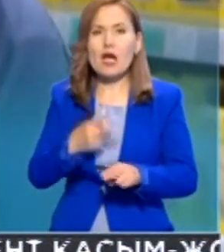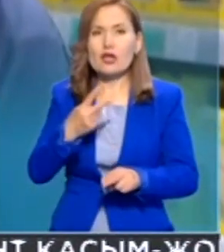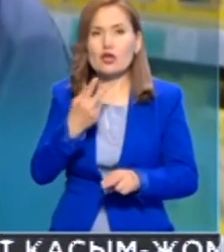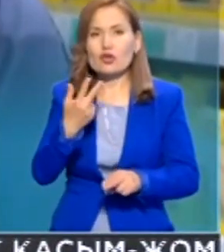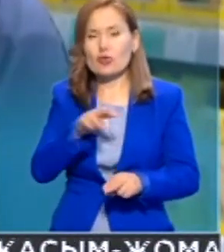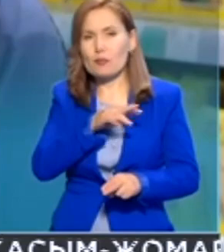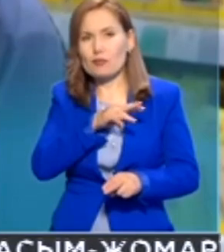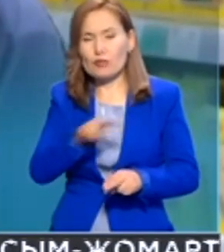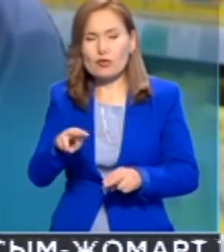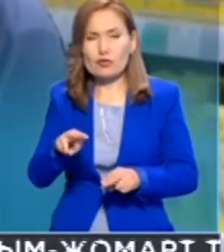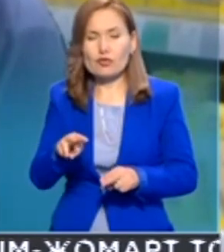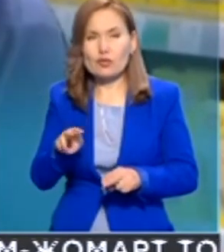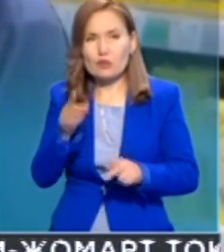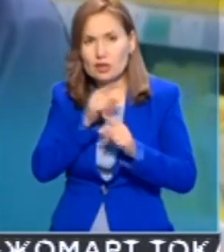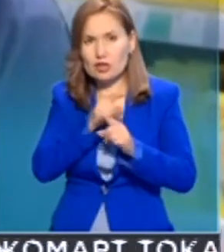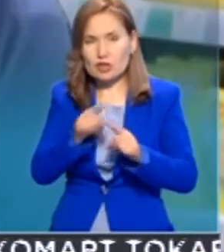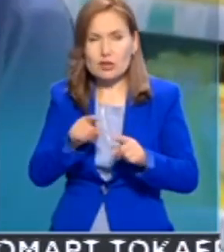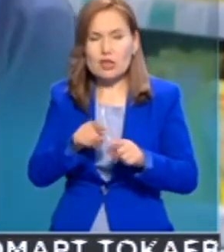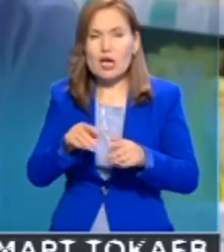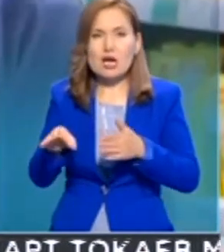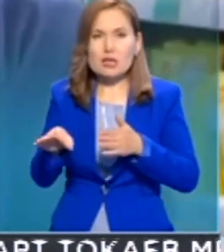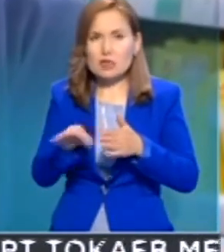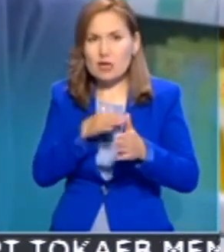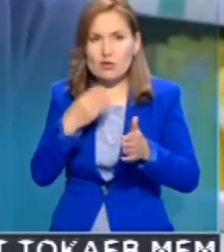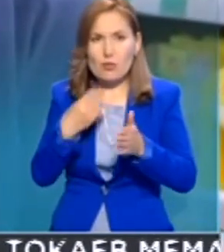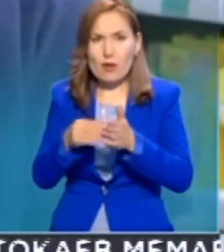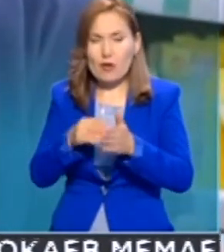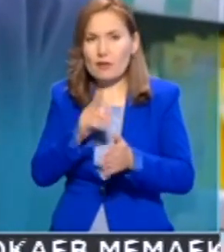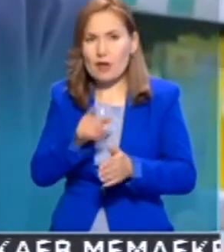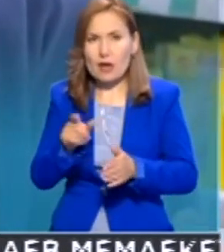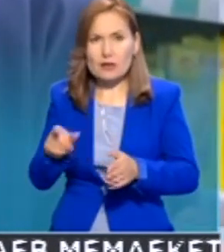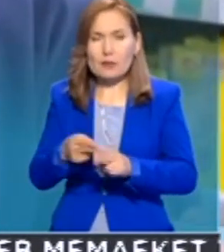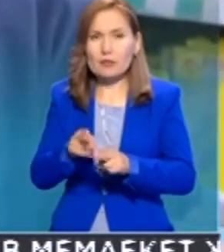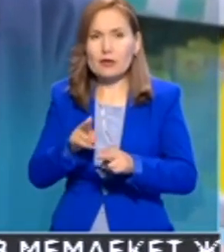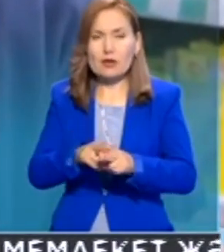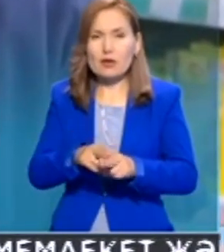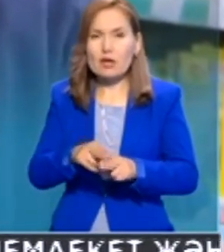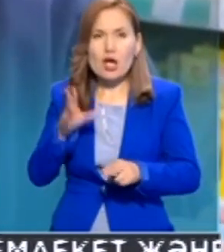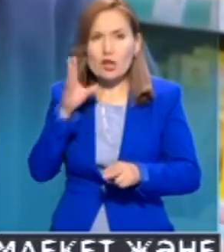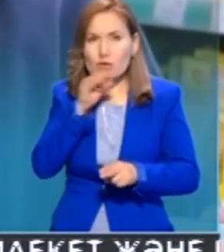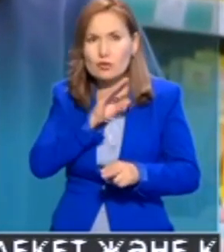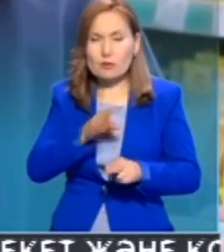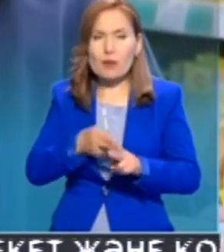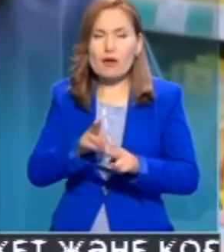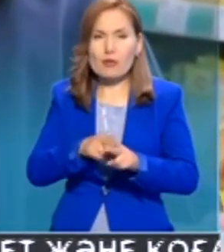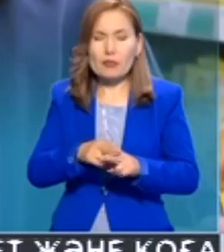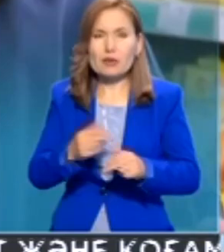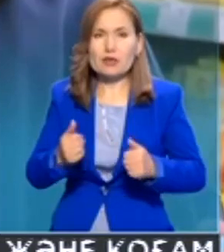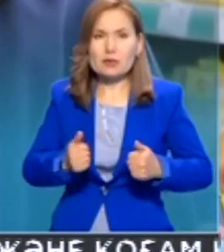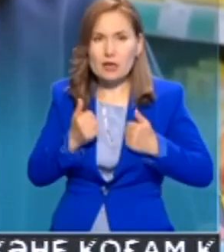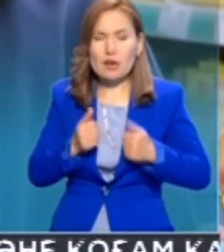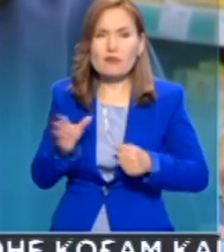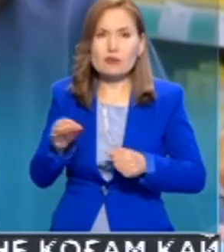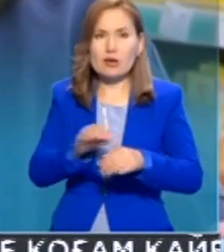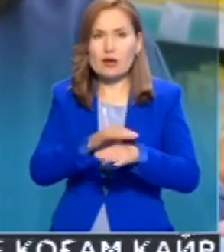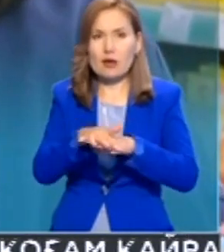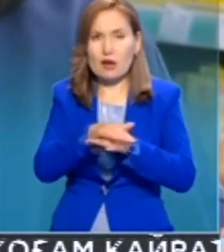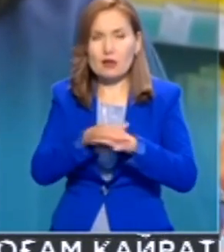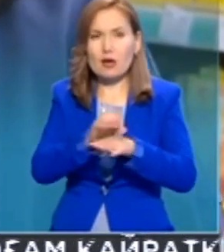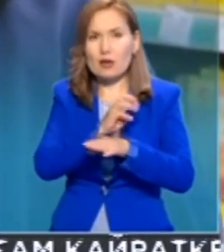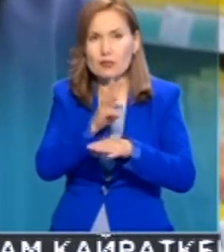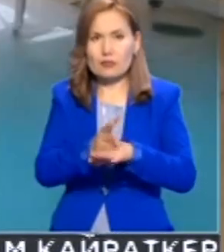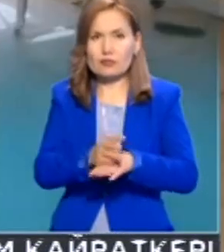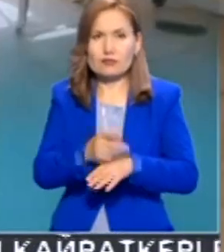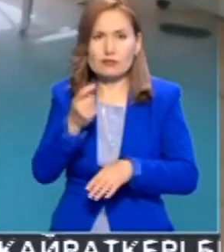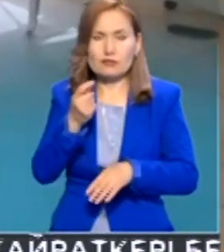ішінде алып кетіп атыр. Жасап отырған 2-3 адам. Үлгерімі бойынша шығарып атырмыз қантты. Таласып алып